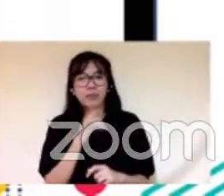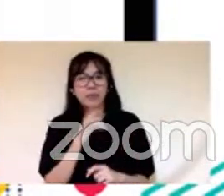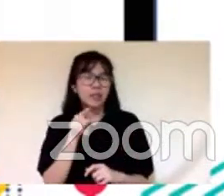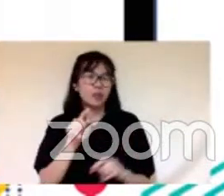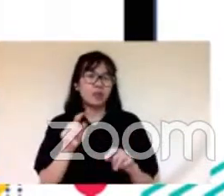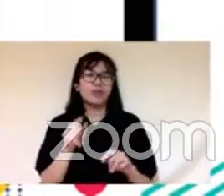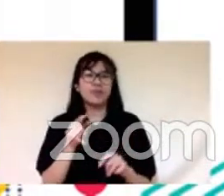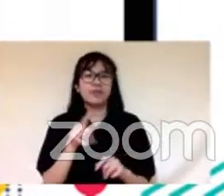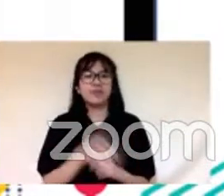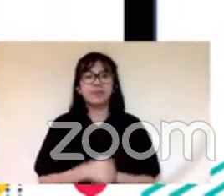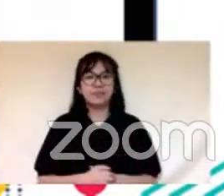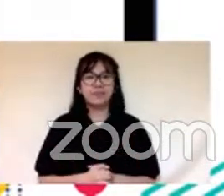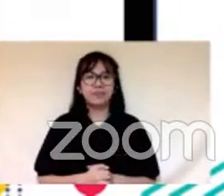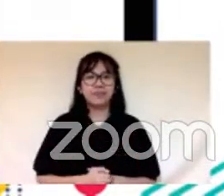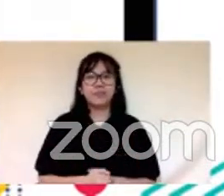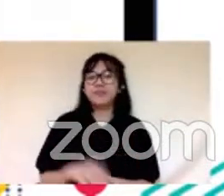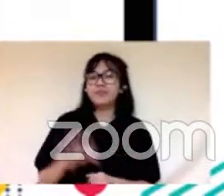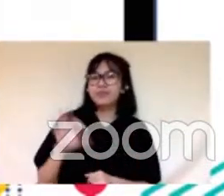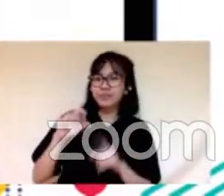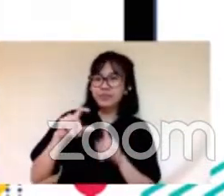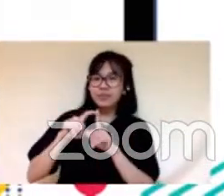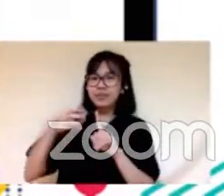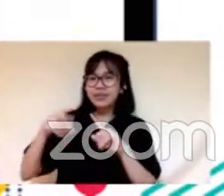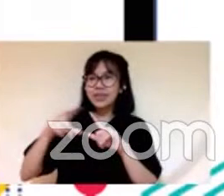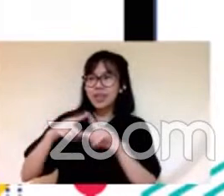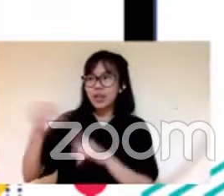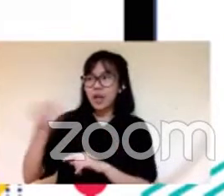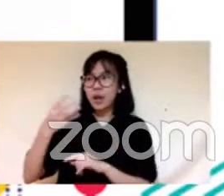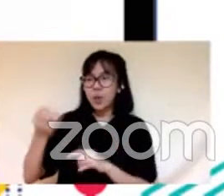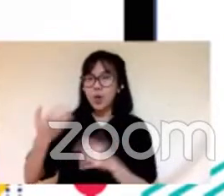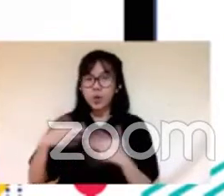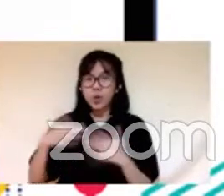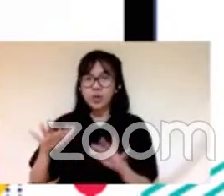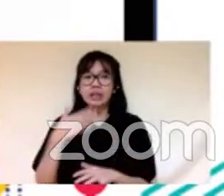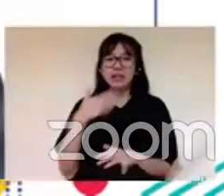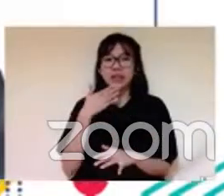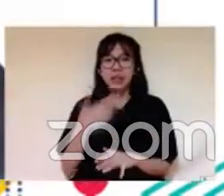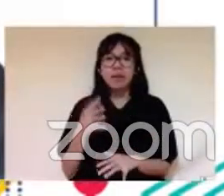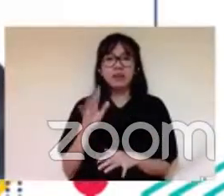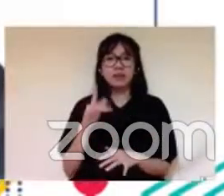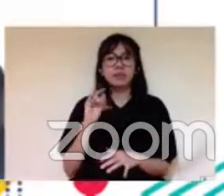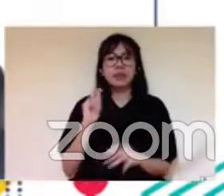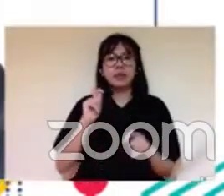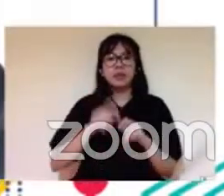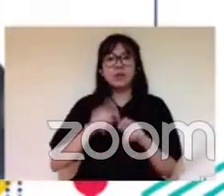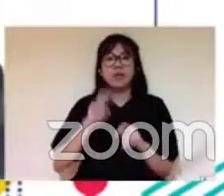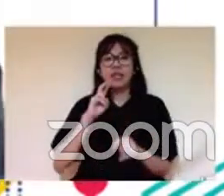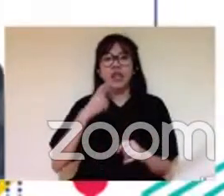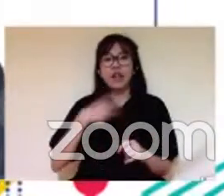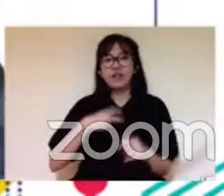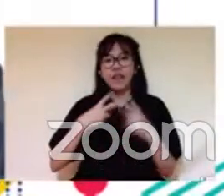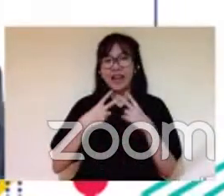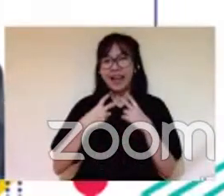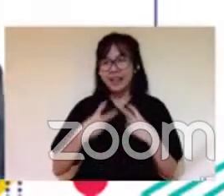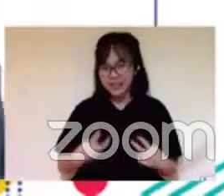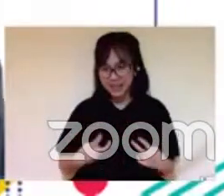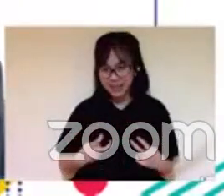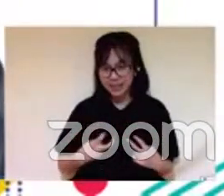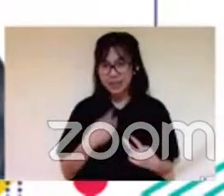Baik, thank you so much Mbak Dea untuk apa namanya refleksi, bukan pijat ya teman-teman, tapi refleksi apa namanya agar kita